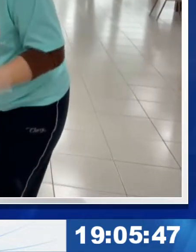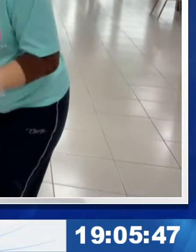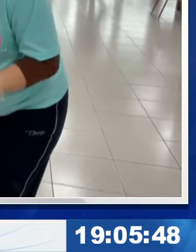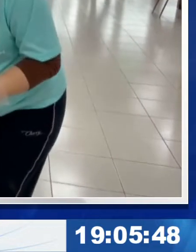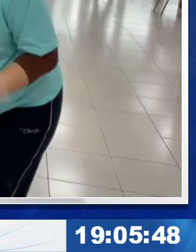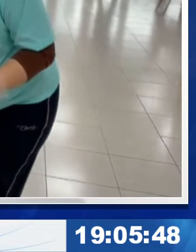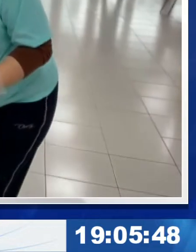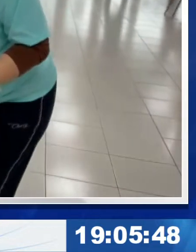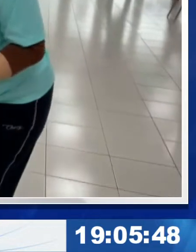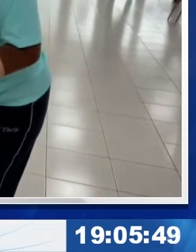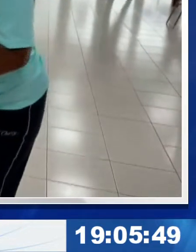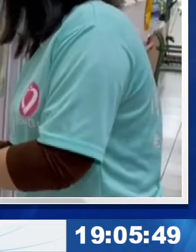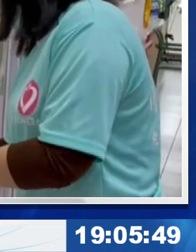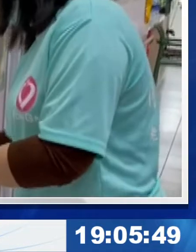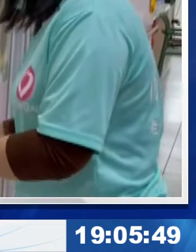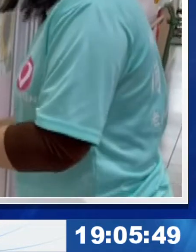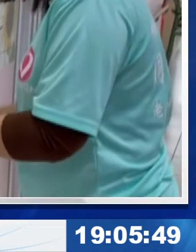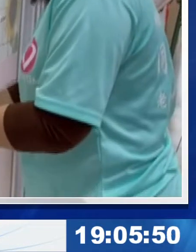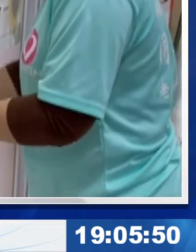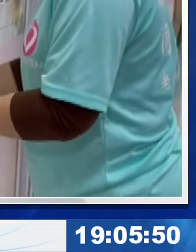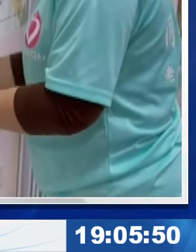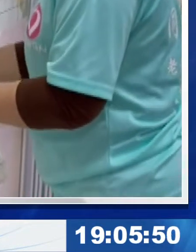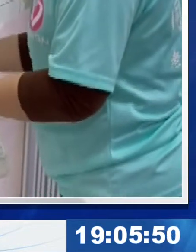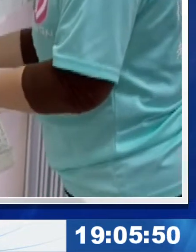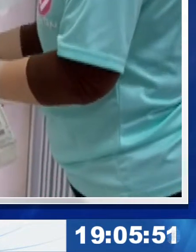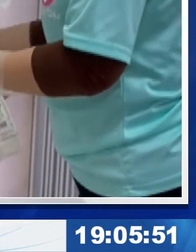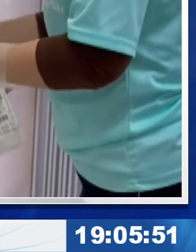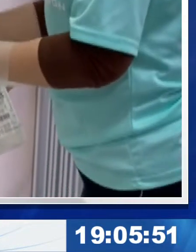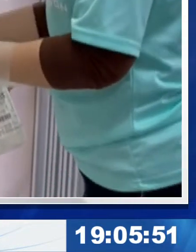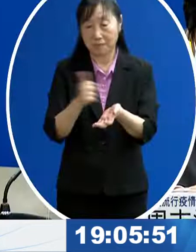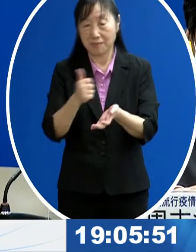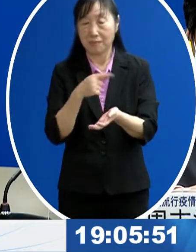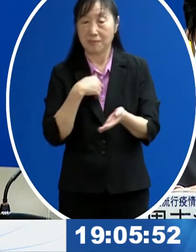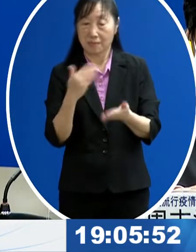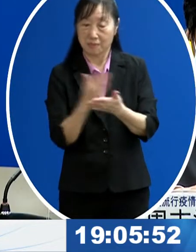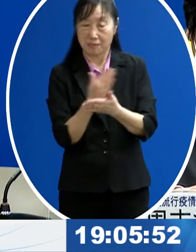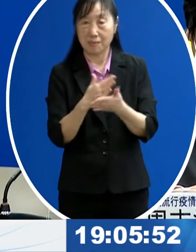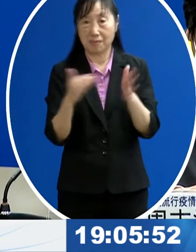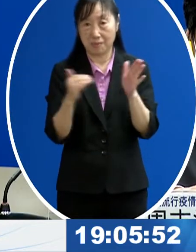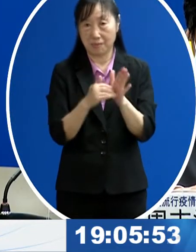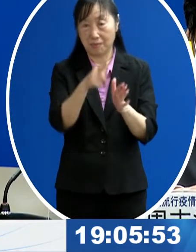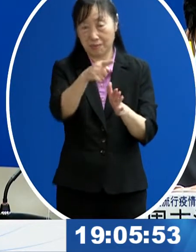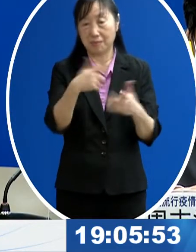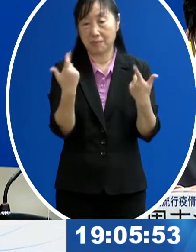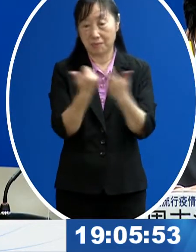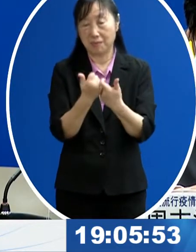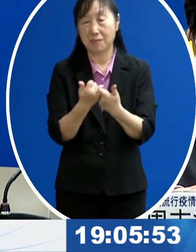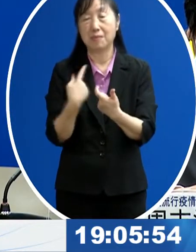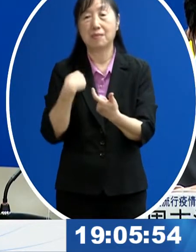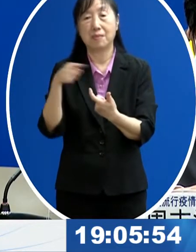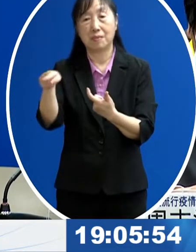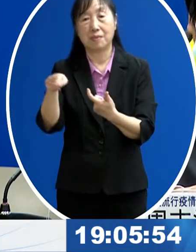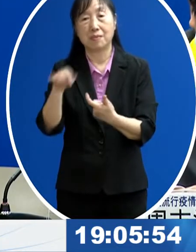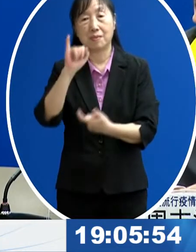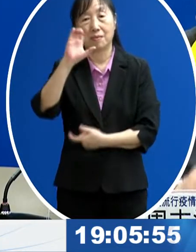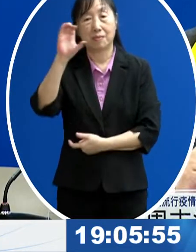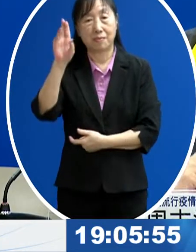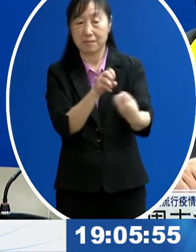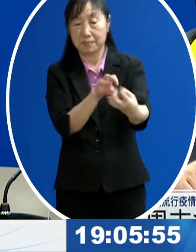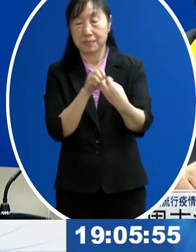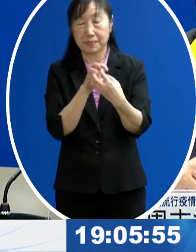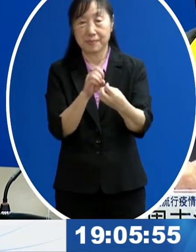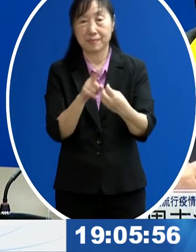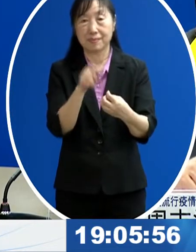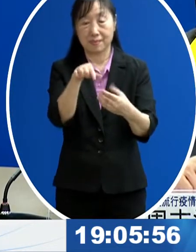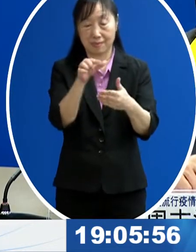到我们里面现有的住民？如果说机构他不愿意接回来，大部分都还是被卡在医院。 那这个可能在转出到别科或转出到机构的时候，